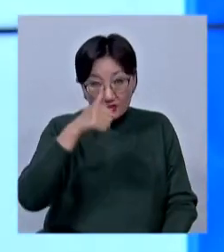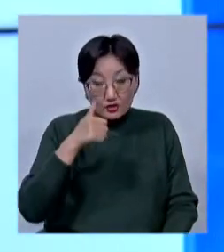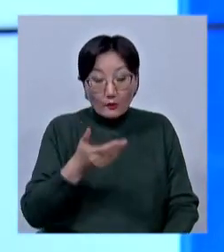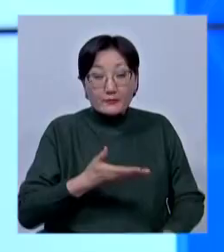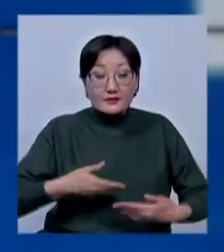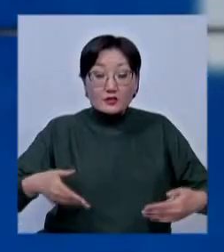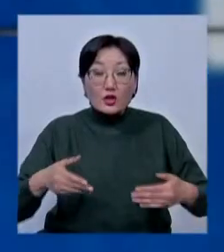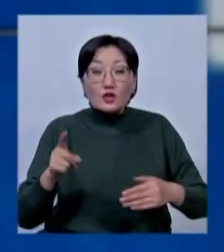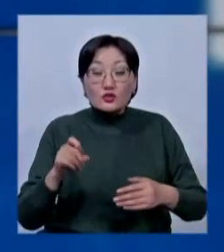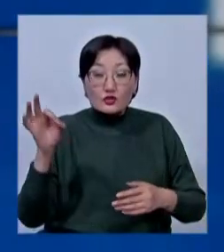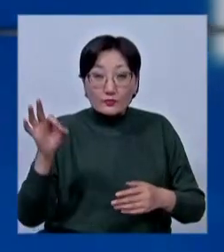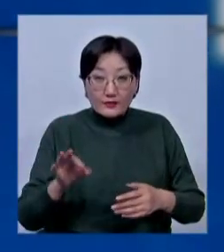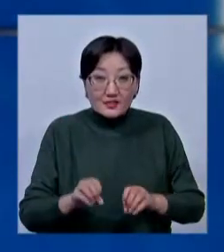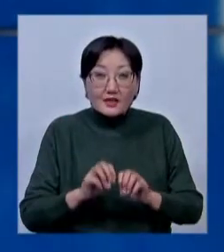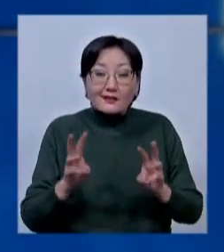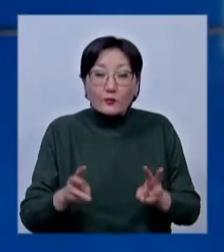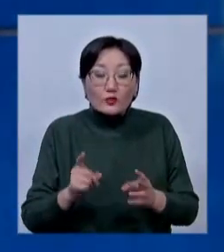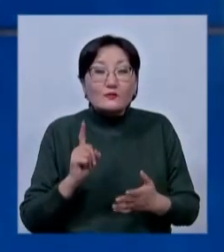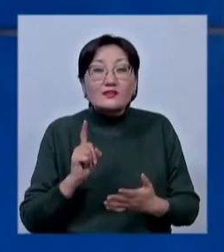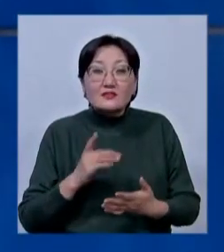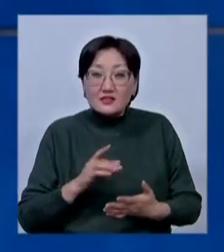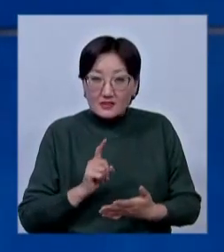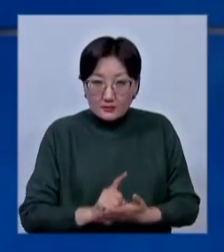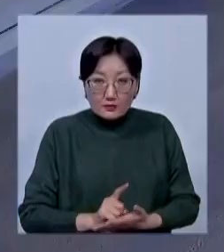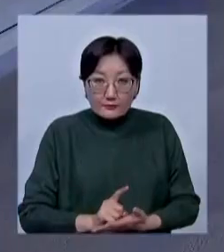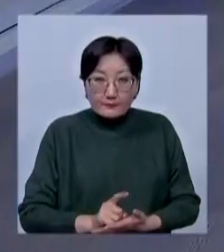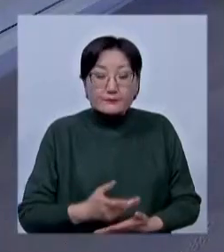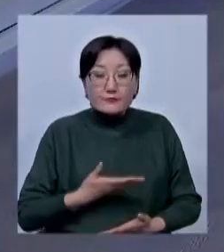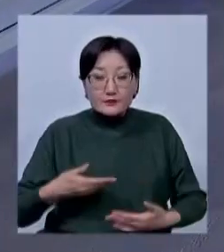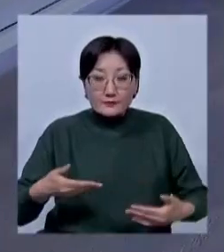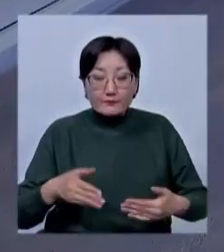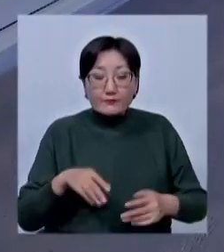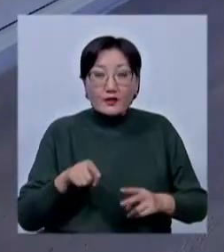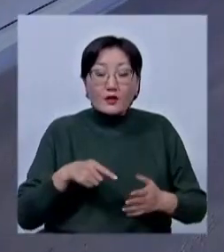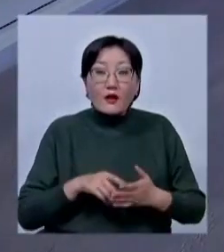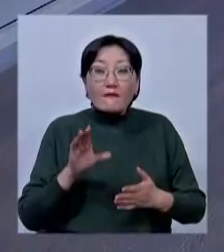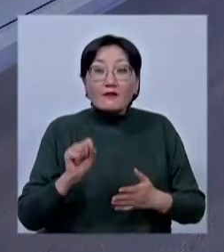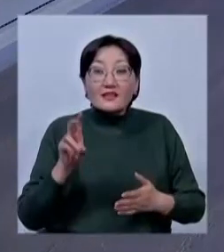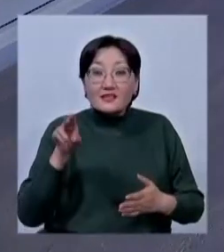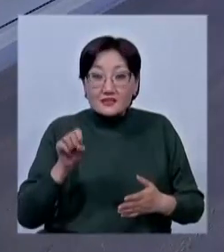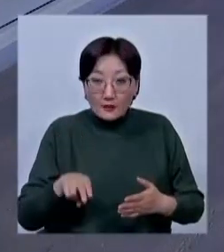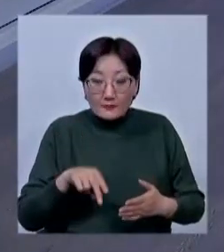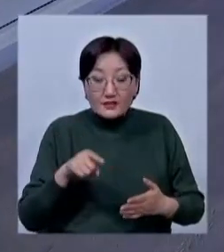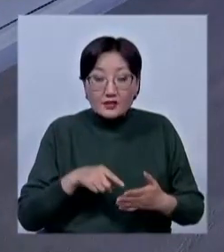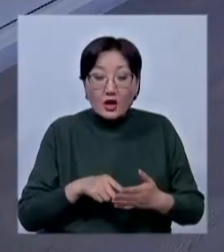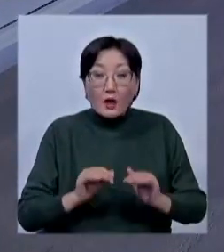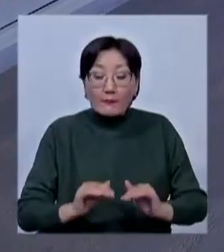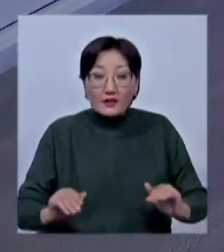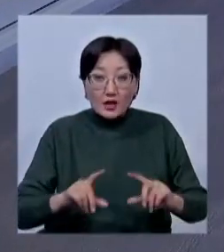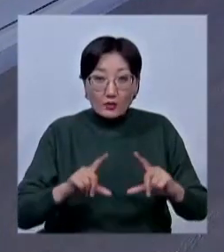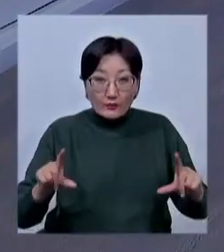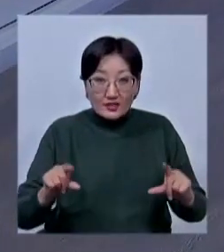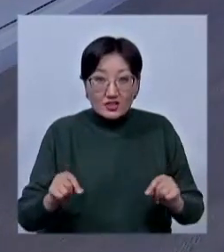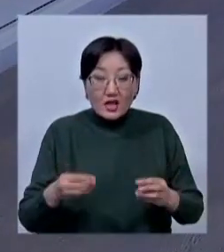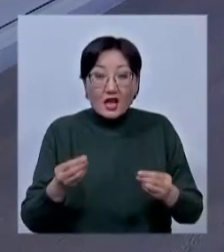біз 100% қамтуымыз керек. Жақсы. Ал енді мына сұрақ WhatsApp-қа келген екен. Балабақшаға